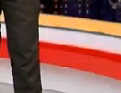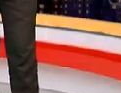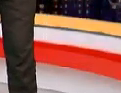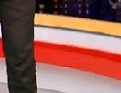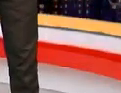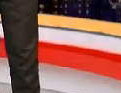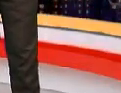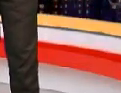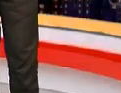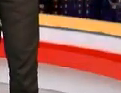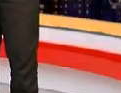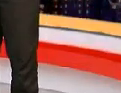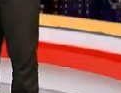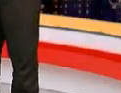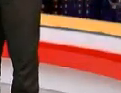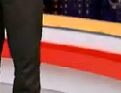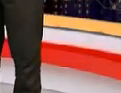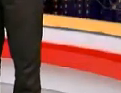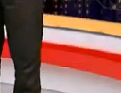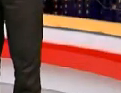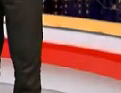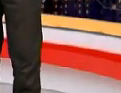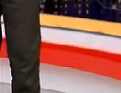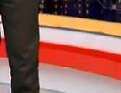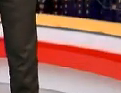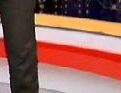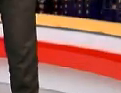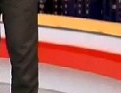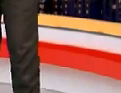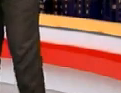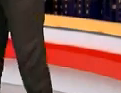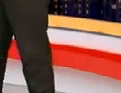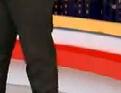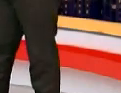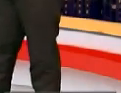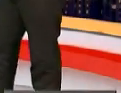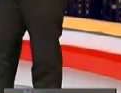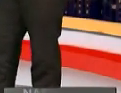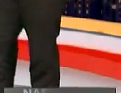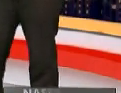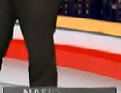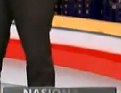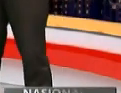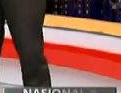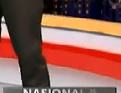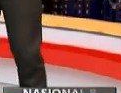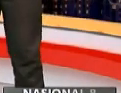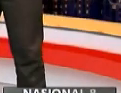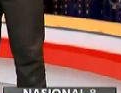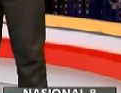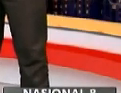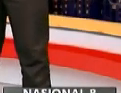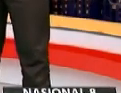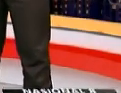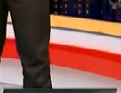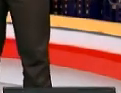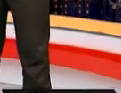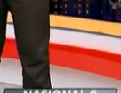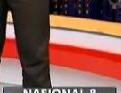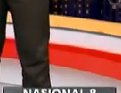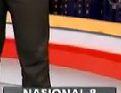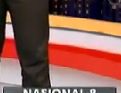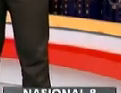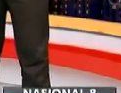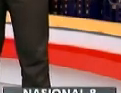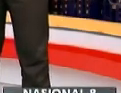Assalamualaikum dan salam sejahtera seperti biasa kita saksikan antara tumpuan kami malam ini bertindak satu pasukan pastikan